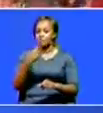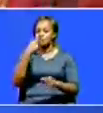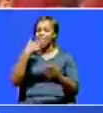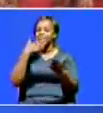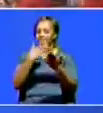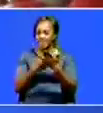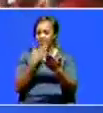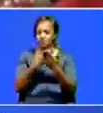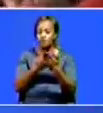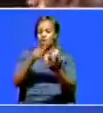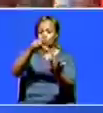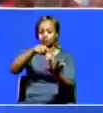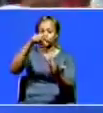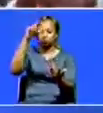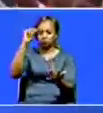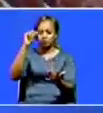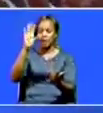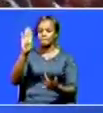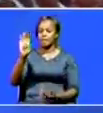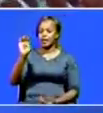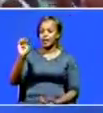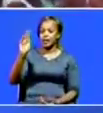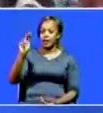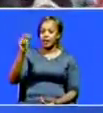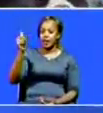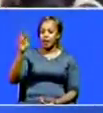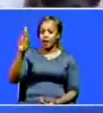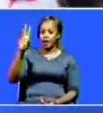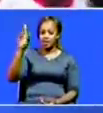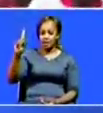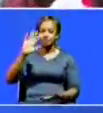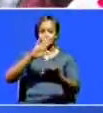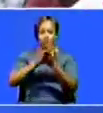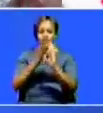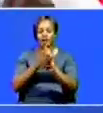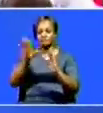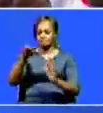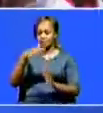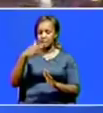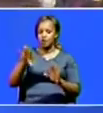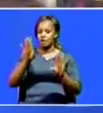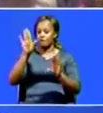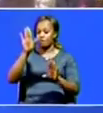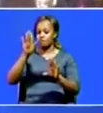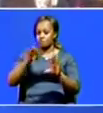Bernard Imran Okoth kwa mbunge wa Kibra. Wadau wa ODM wakijipiga kifua kufuatia ushindi wao.